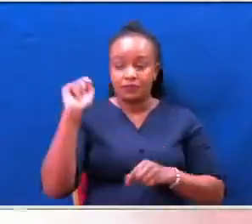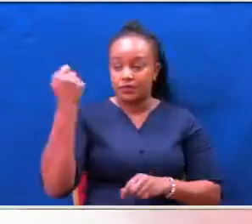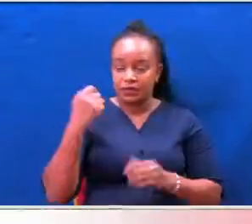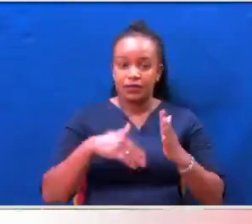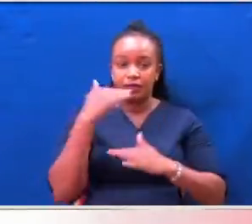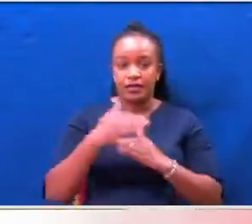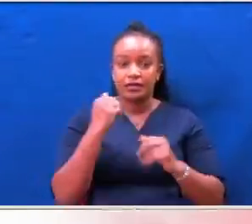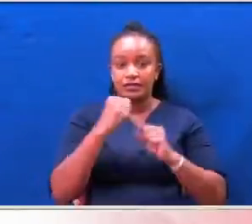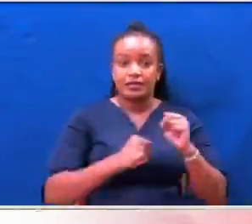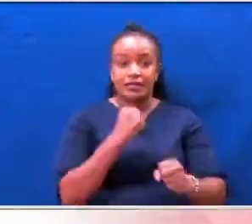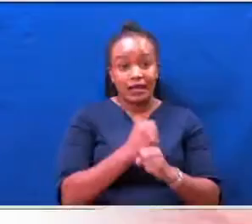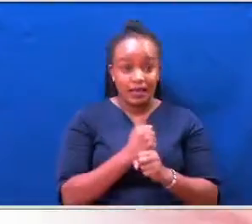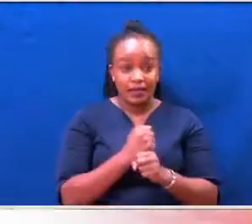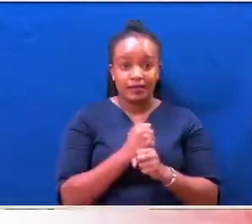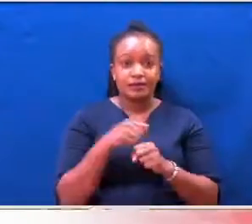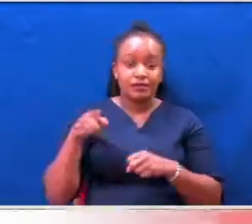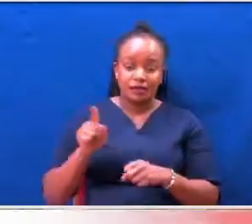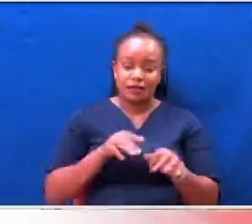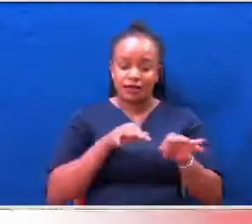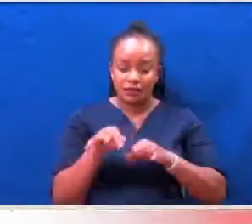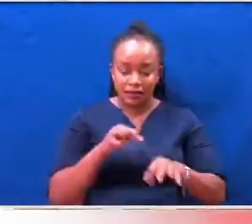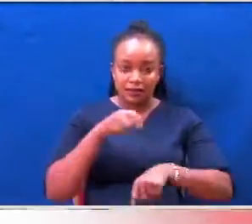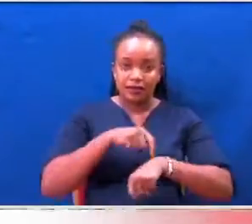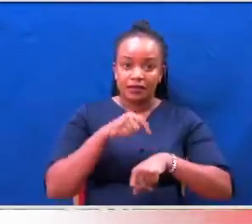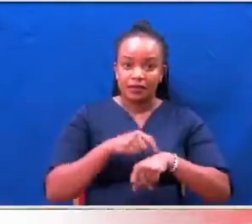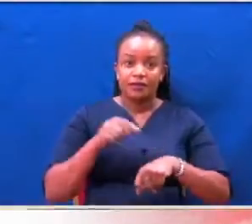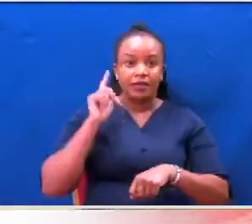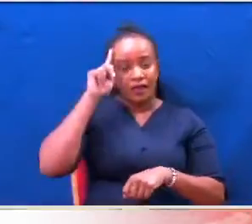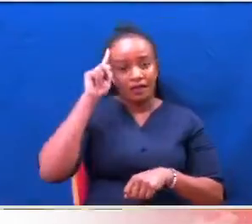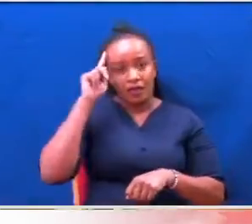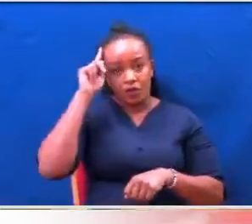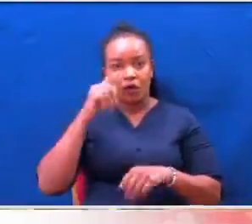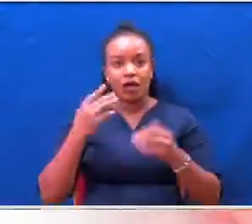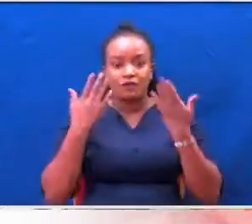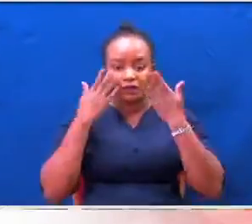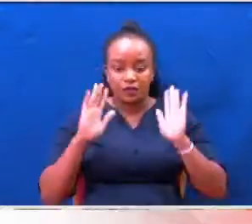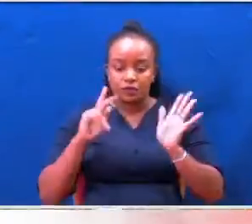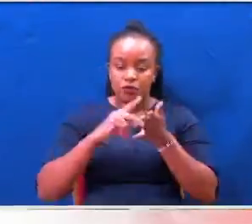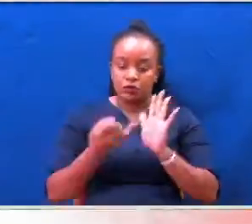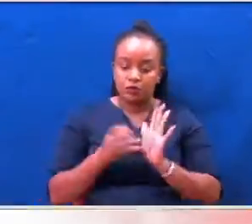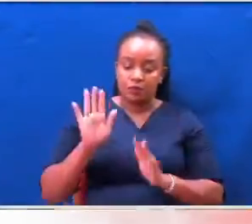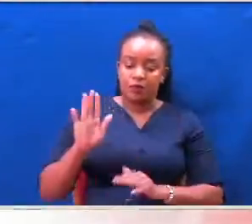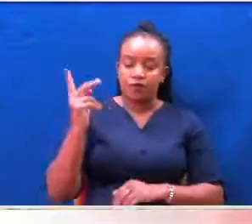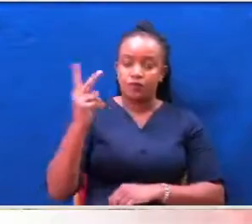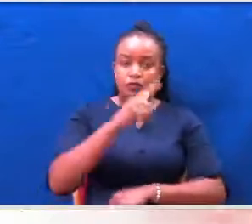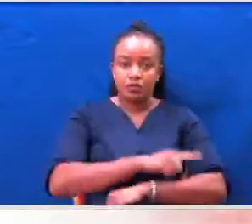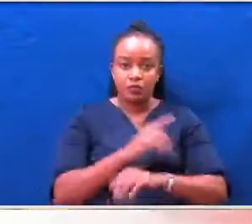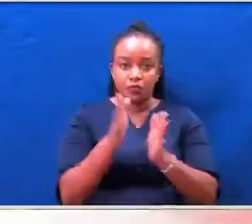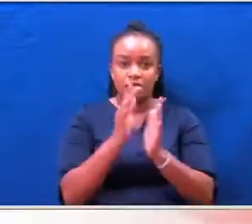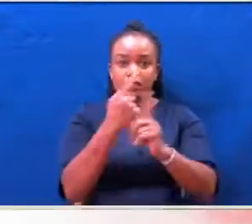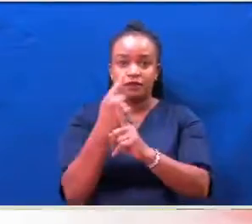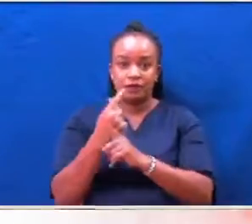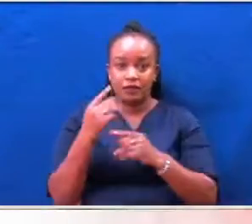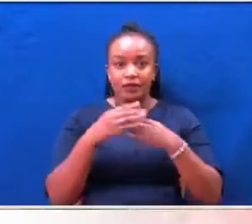ujao. Mudavadi amezungumza akiwa kaunti ya Nyandarua baada ya kukamilisha ziara ya siku mbili akiandamana na viongozi mbalimbali wakiwemo gavana